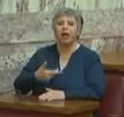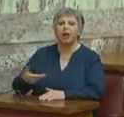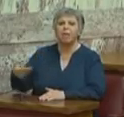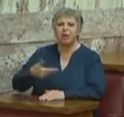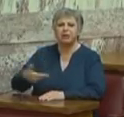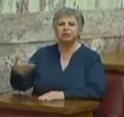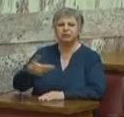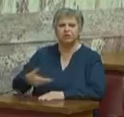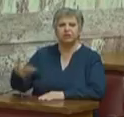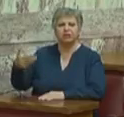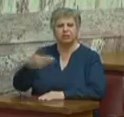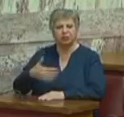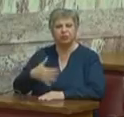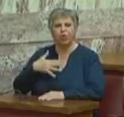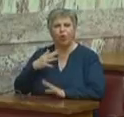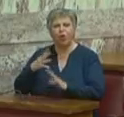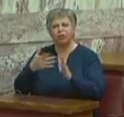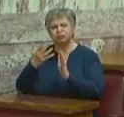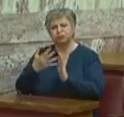ειδικών δικαστηρίων και ούτω καθεξής.